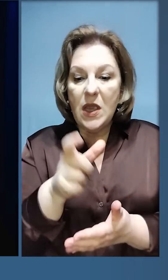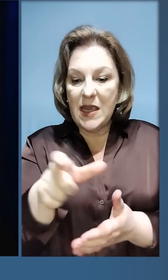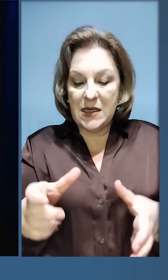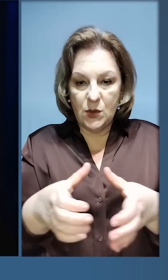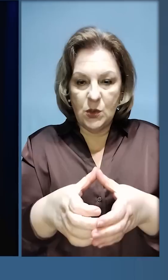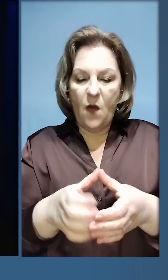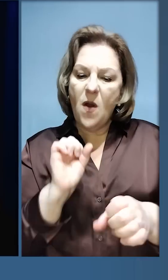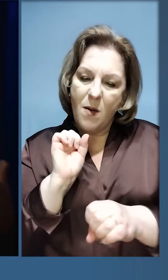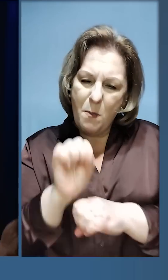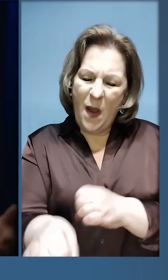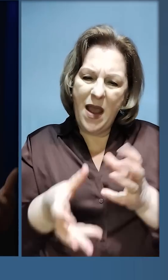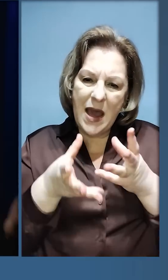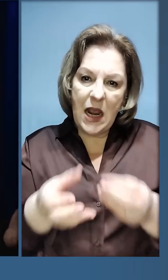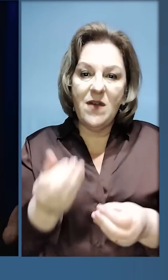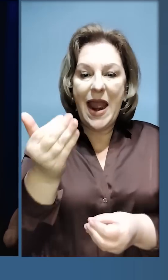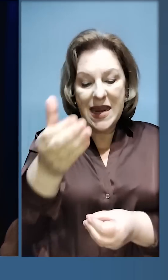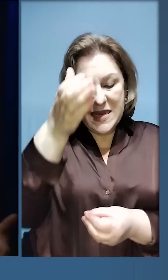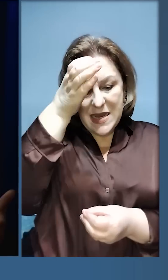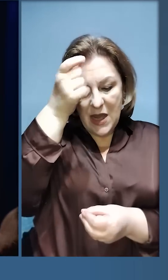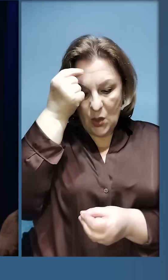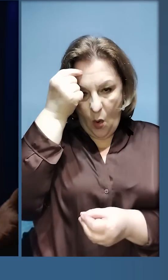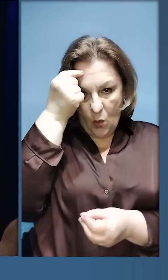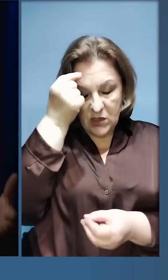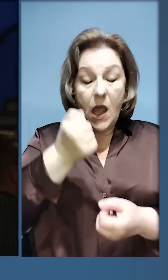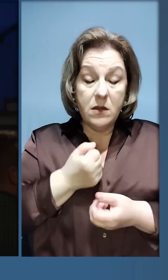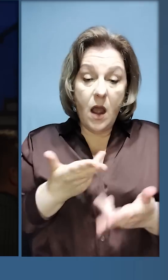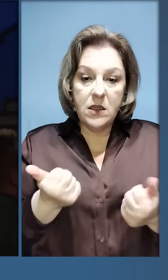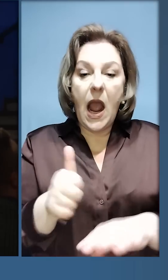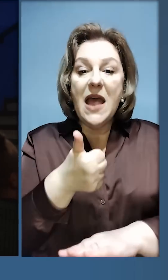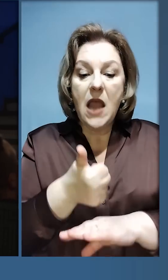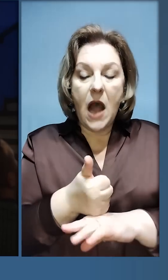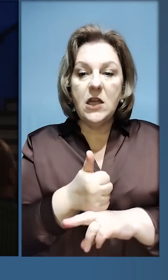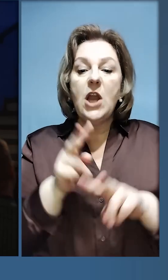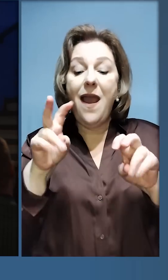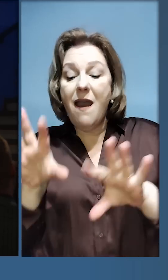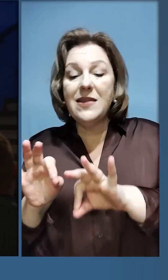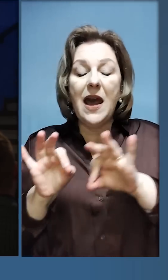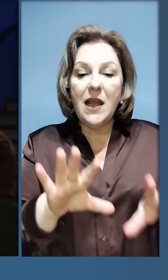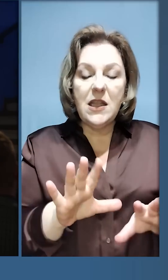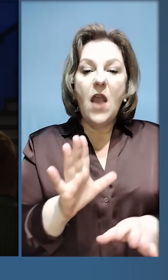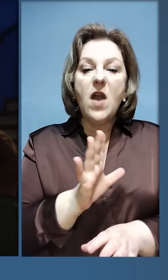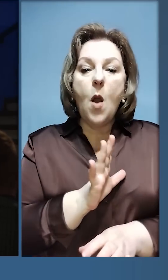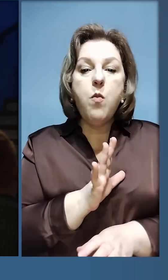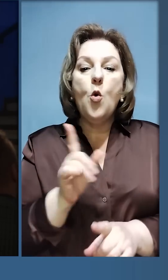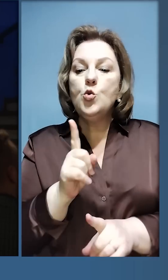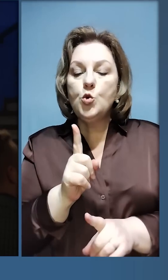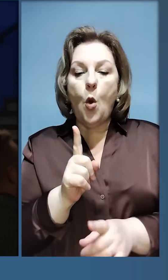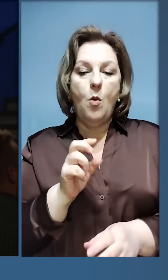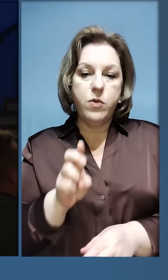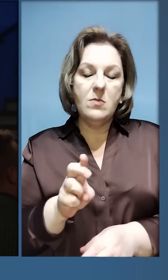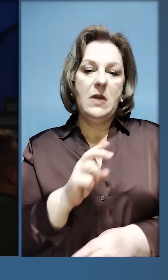свої суспільства, вони перемогли їх розум. І, на жаль, так, це найголовніший наратив був. І